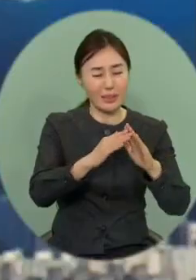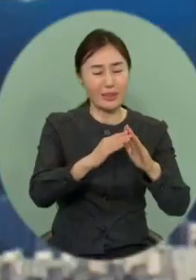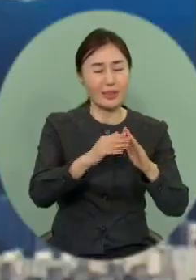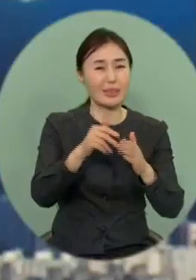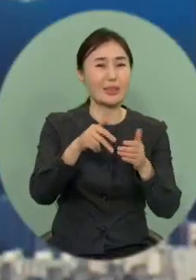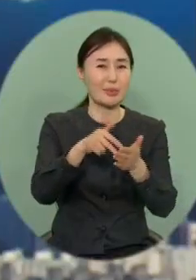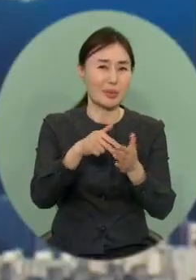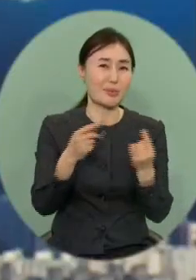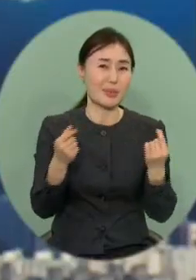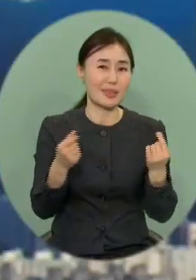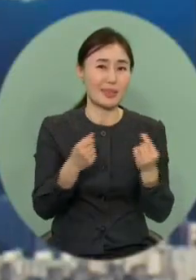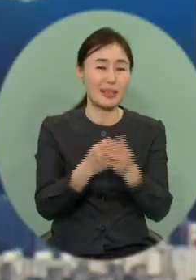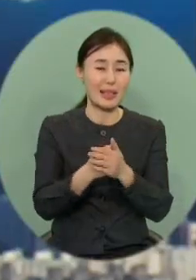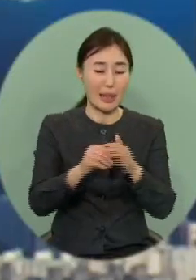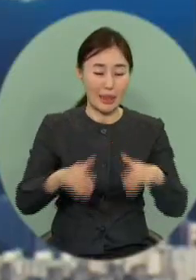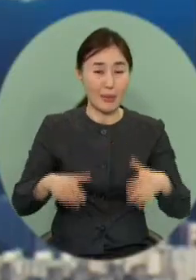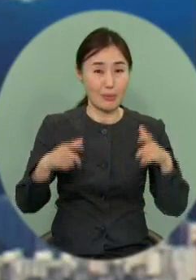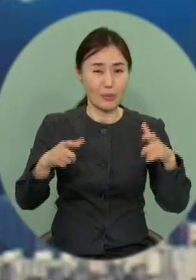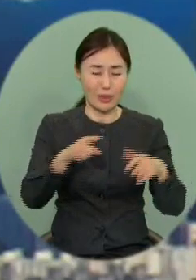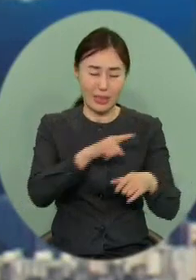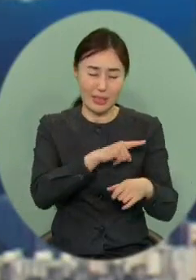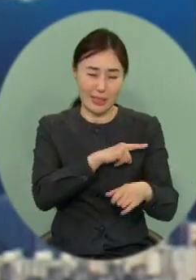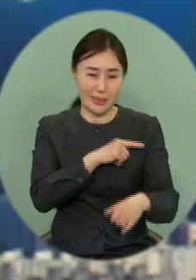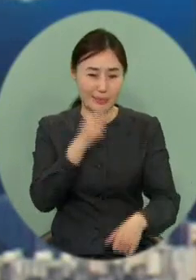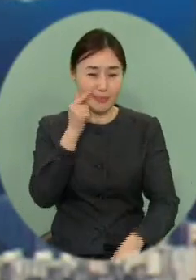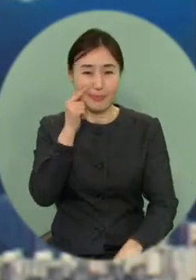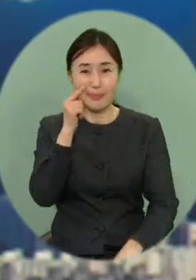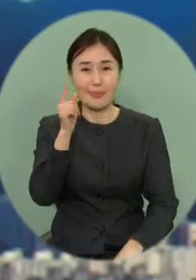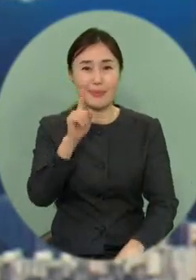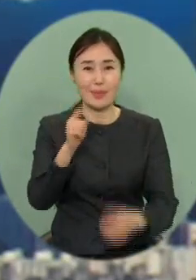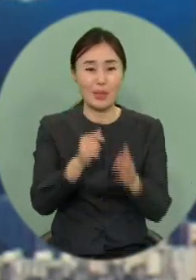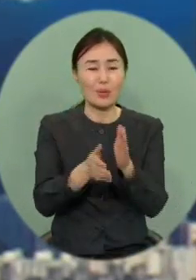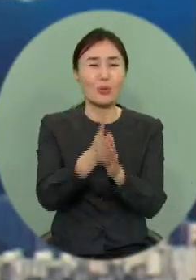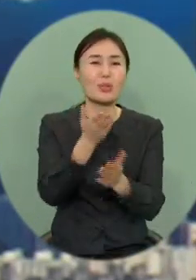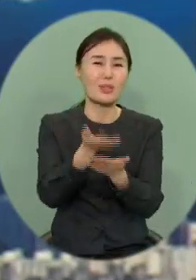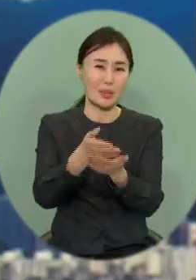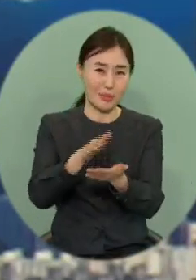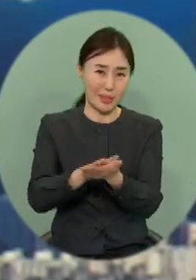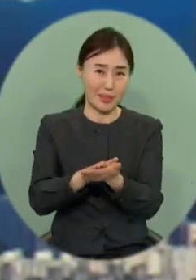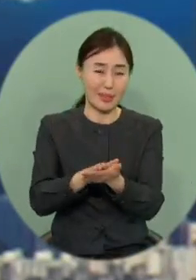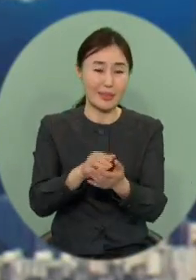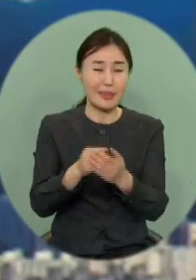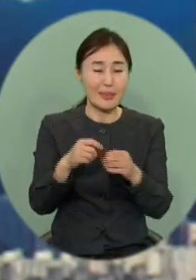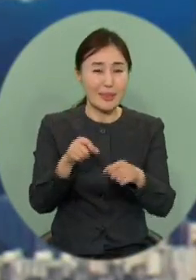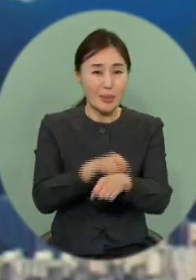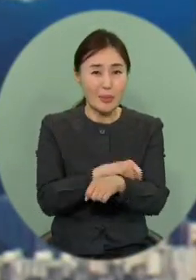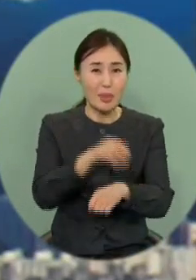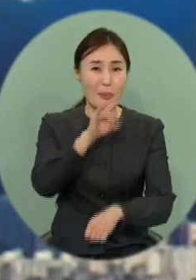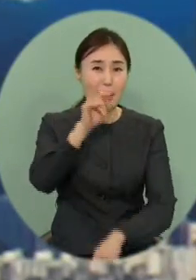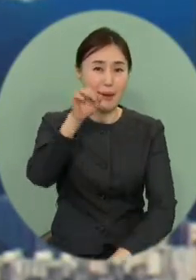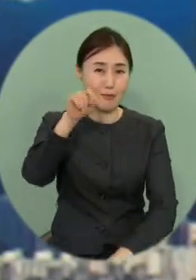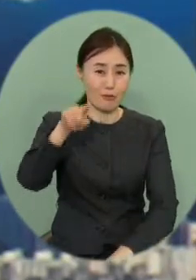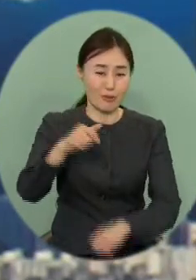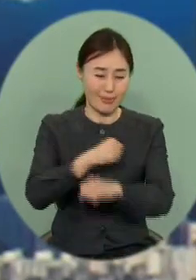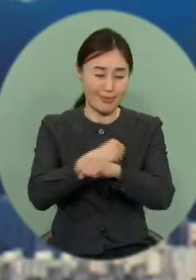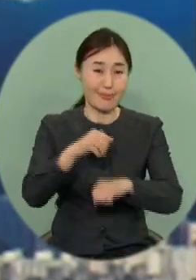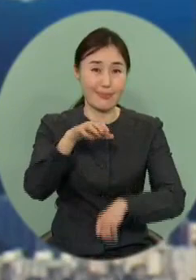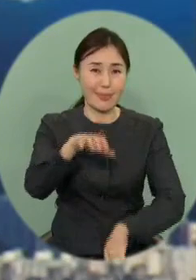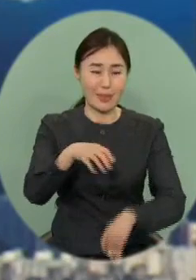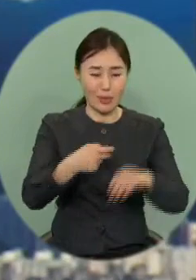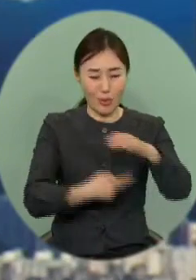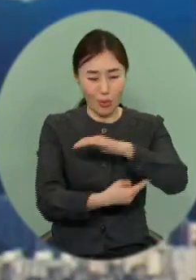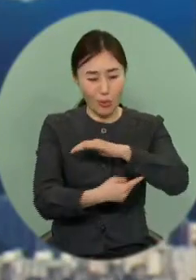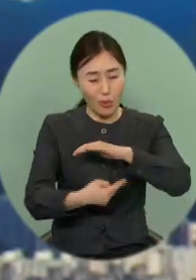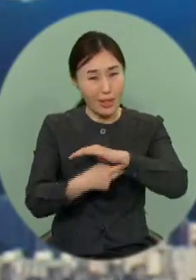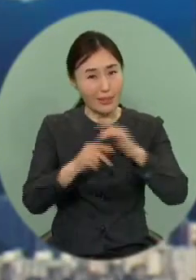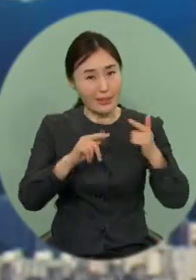다릅니다 다음으로 남구에서 가장 눈에 띄는 건 바로 도시 정비입니다 특히 배군 광장 배군 고가차도